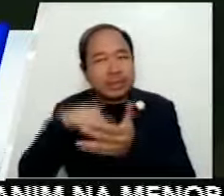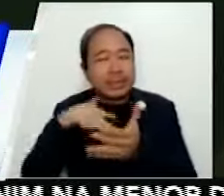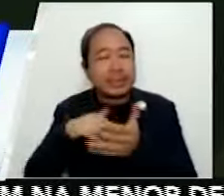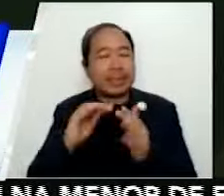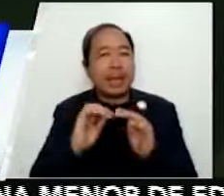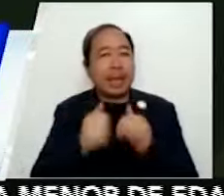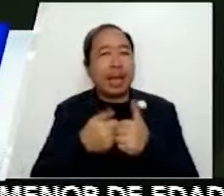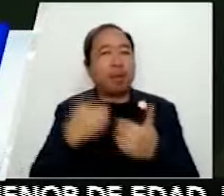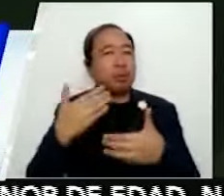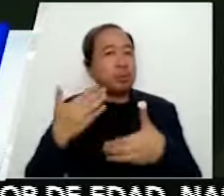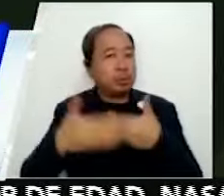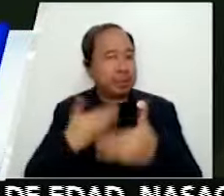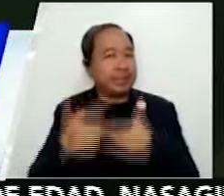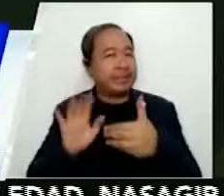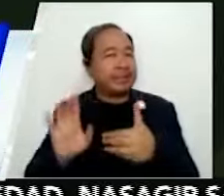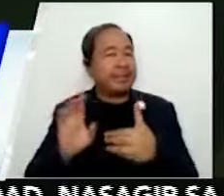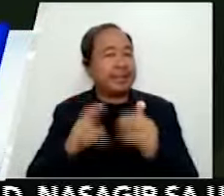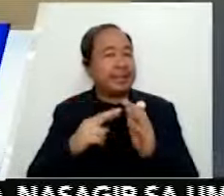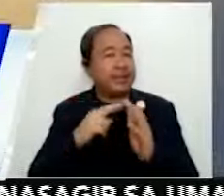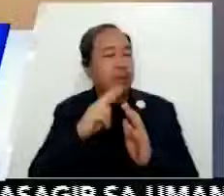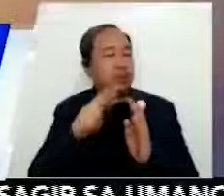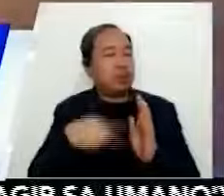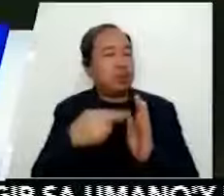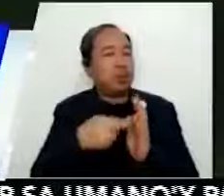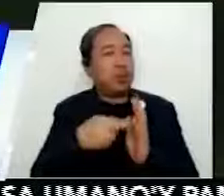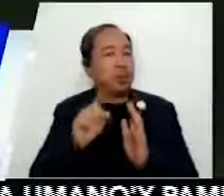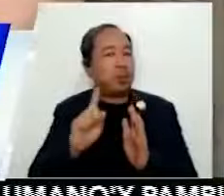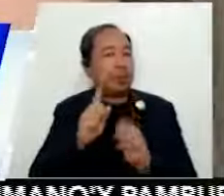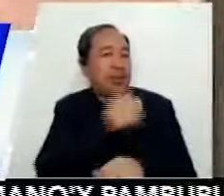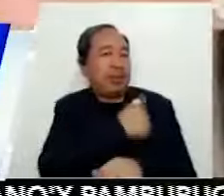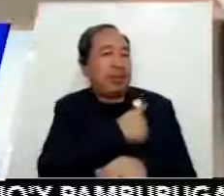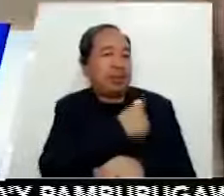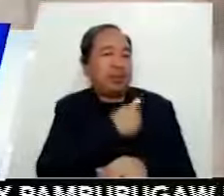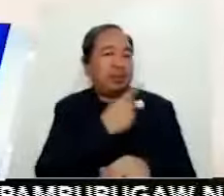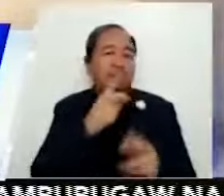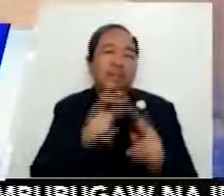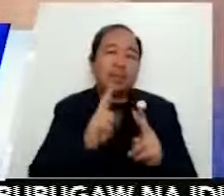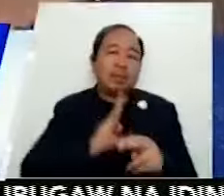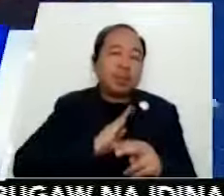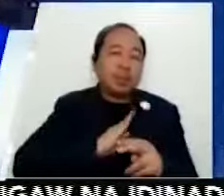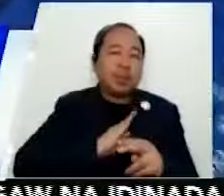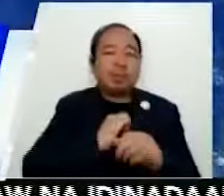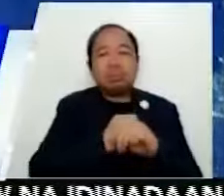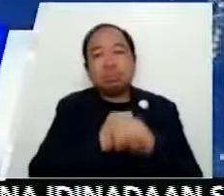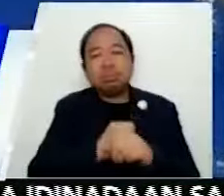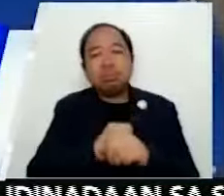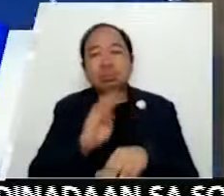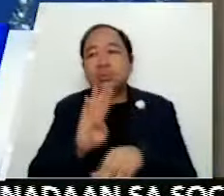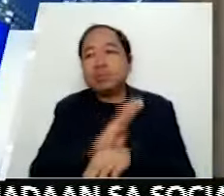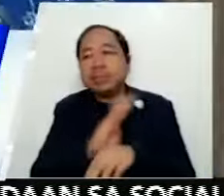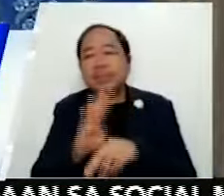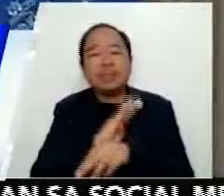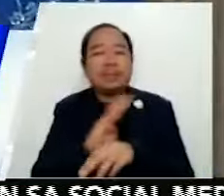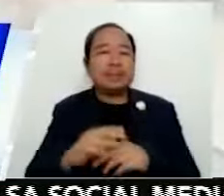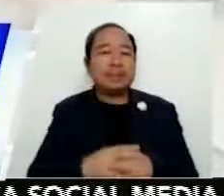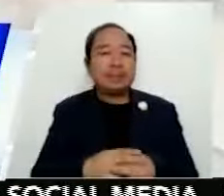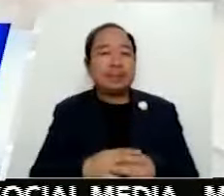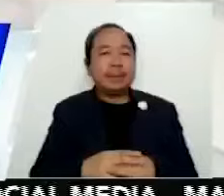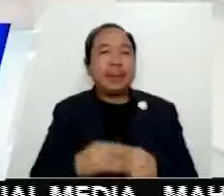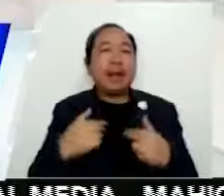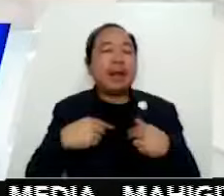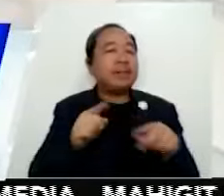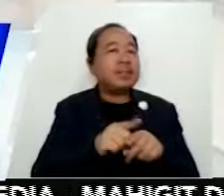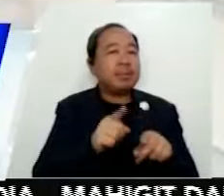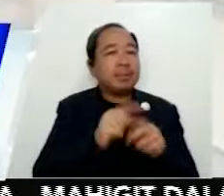ganung attitude niya na sobrang bait, manliligaw, busy person palagi. May mga aral na rin natutunan si Paul sa pagninegosyo in real